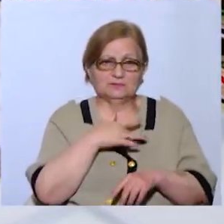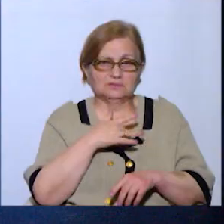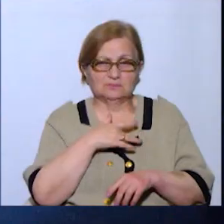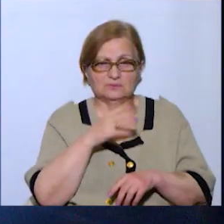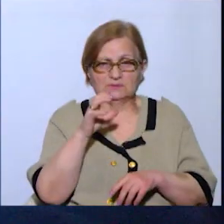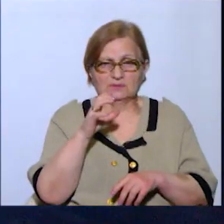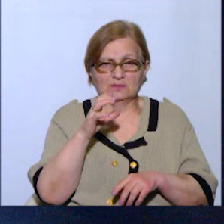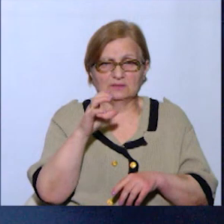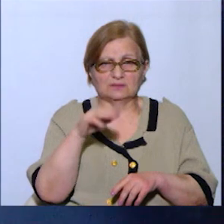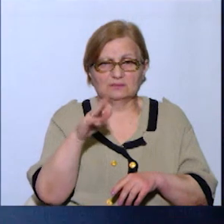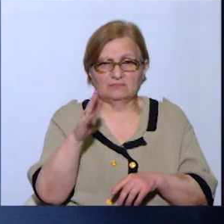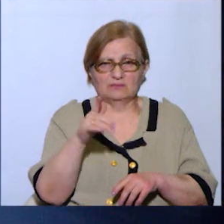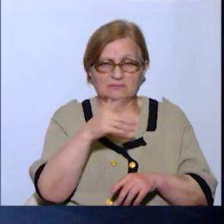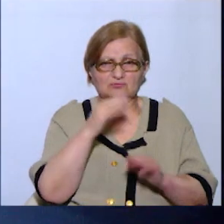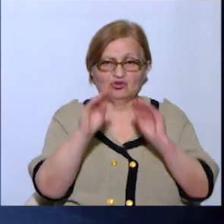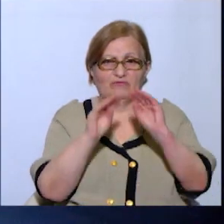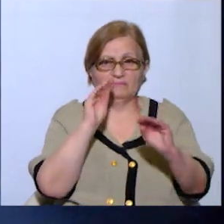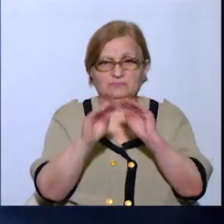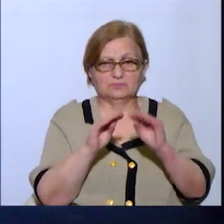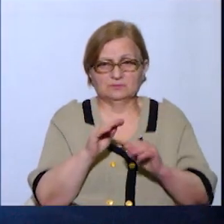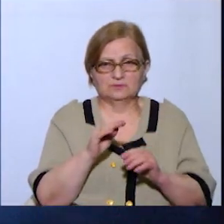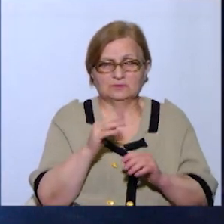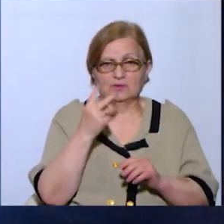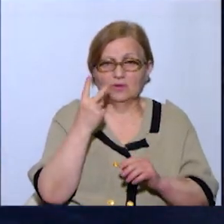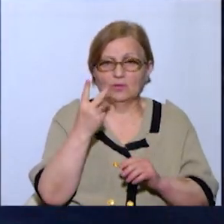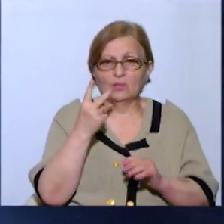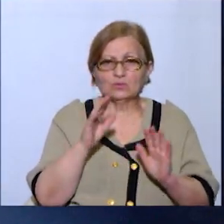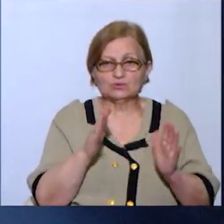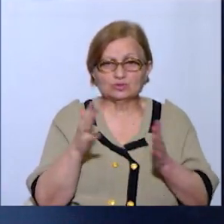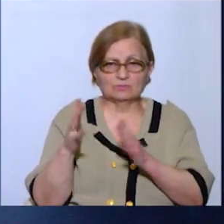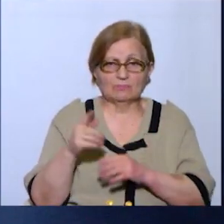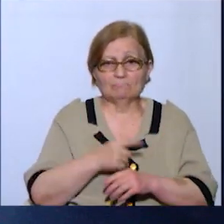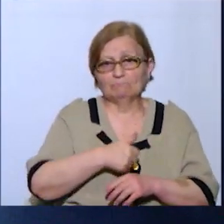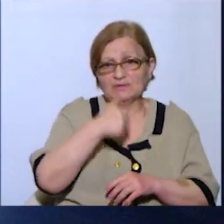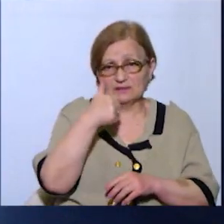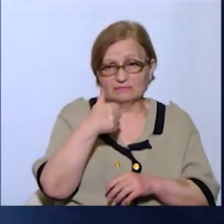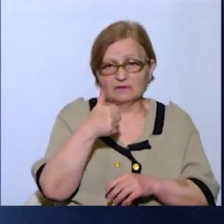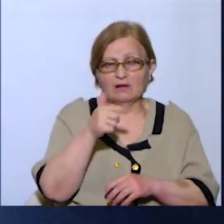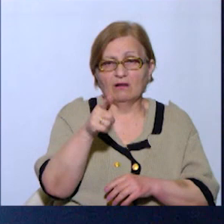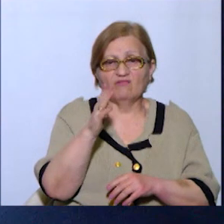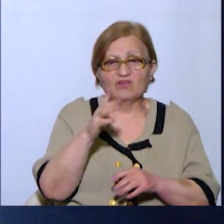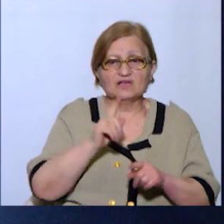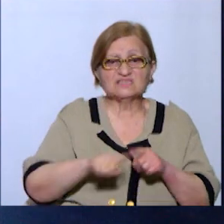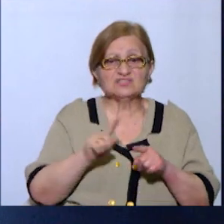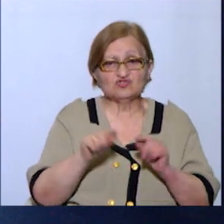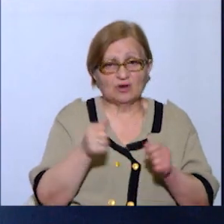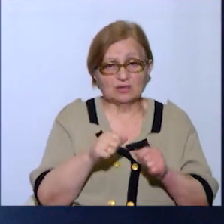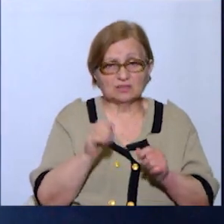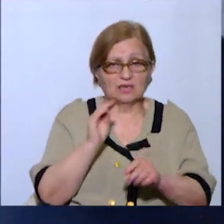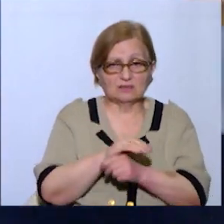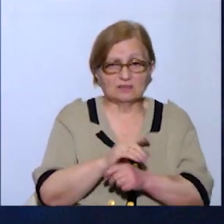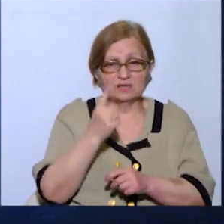SVT ცხრილის შევსებით ორი შემთხვევისთვის პირველ შემთხვევაში ვე სიჩქარე გაიზარდა 10%-ით